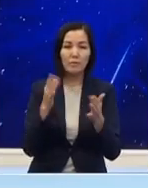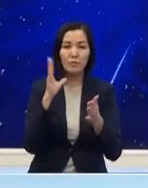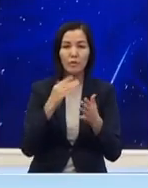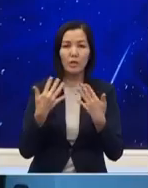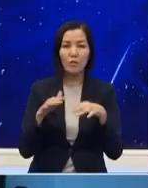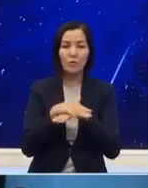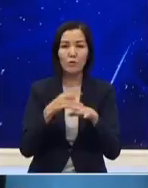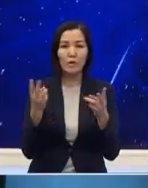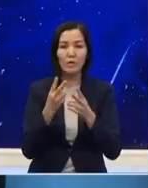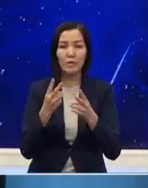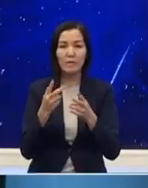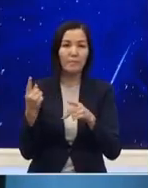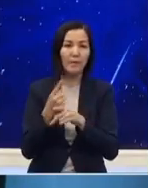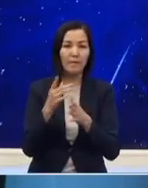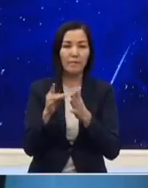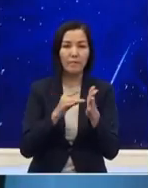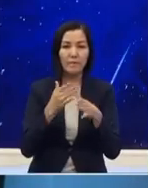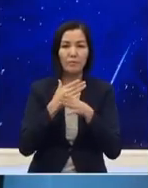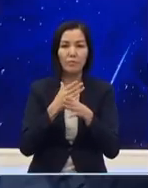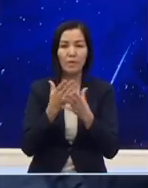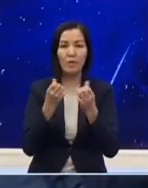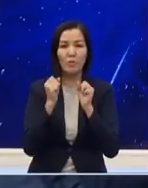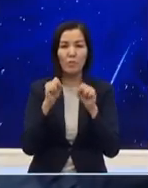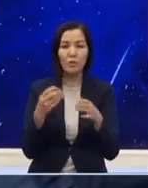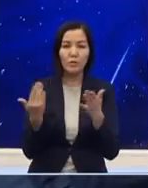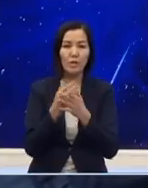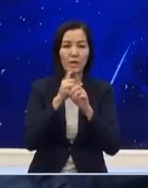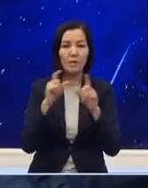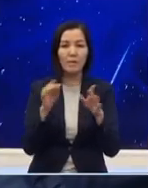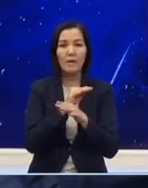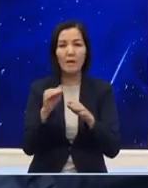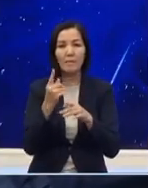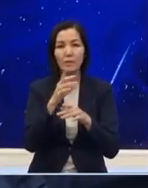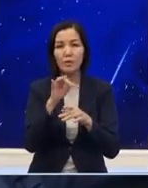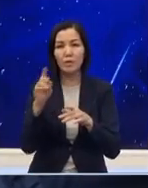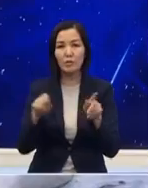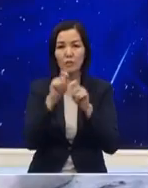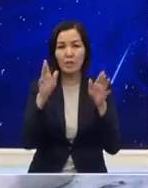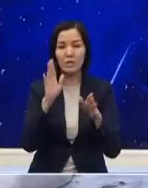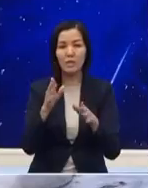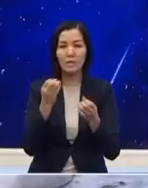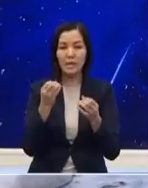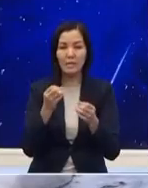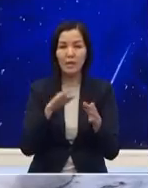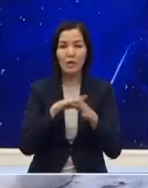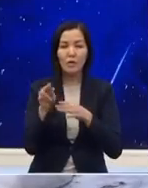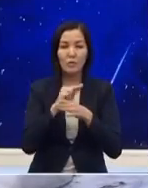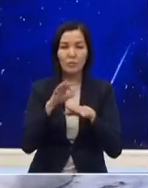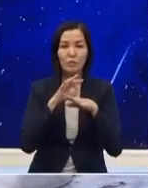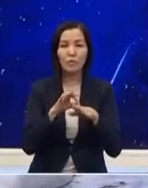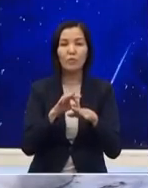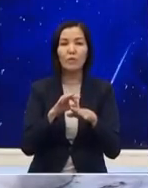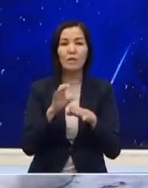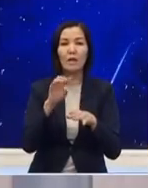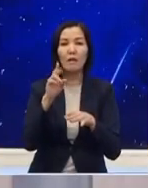тұрғындары барлық қажетті алғашқы медициналық көмекті ала алады. Жаңа ғимарат ресми түрде 1 желтоқсанда ашылмақ. Тағы бірі күрделі жөндеуден өткен